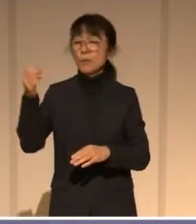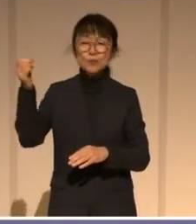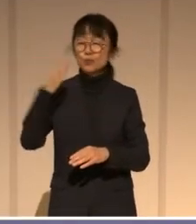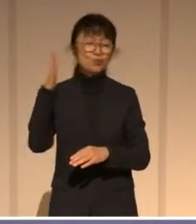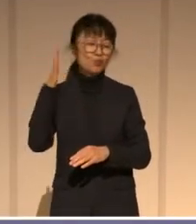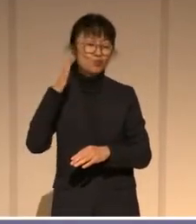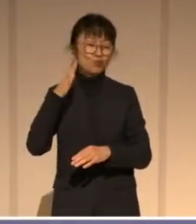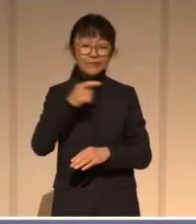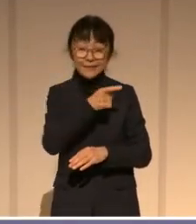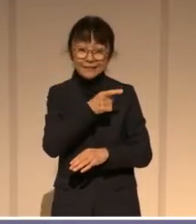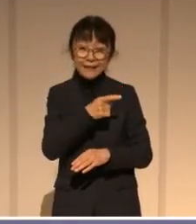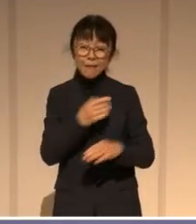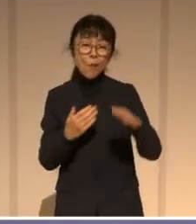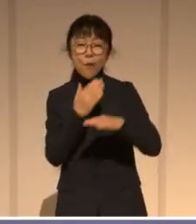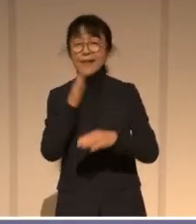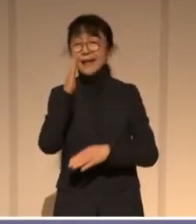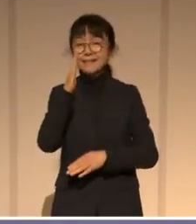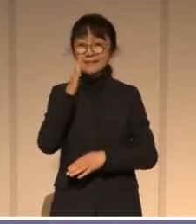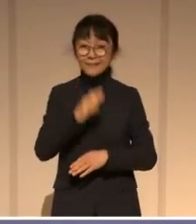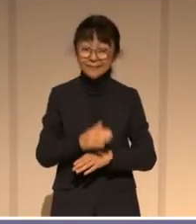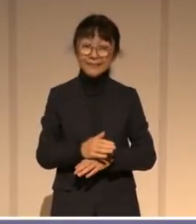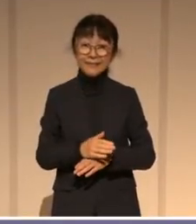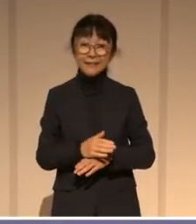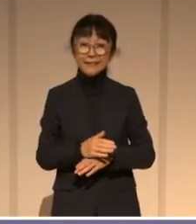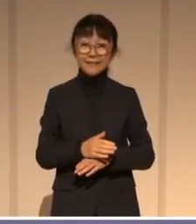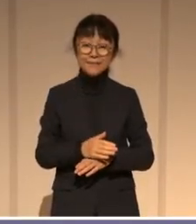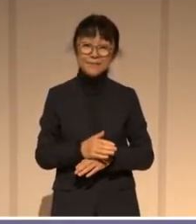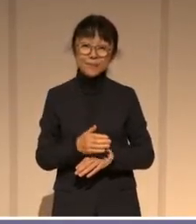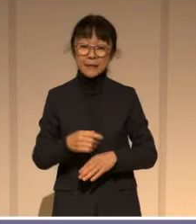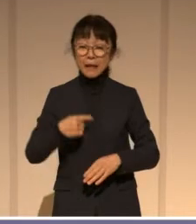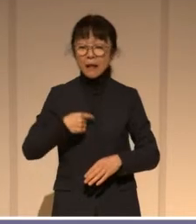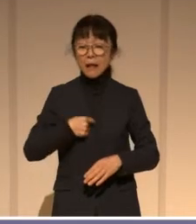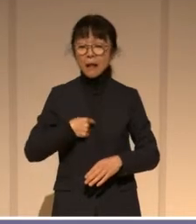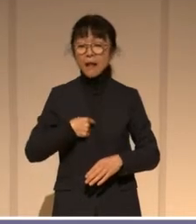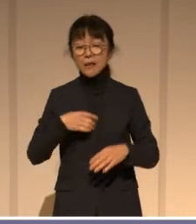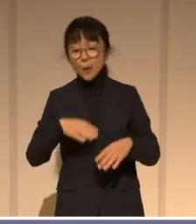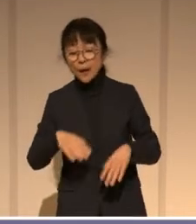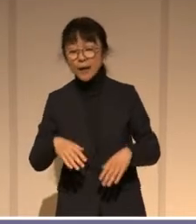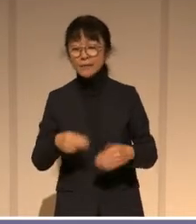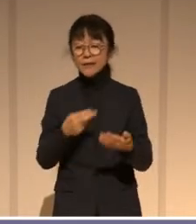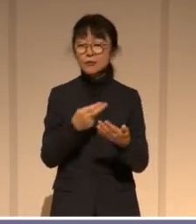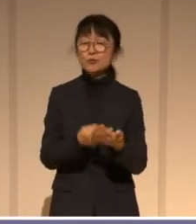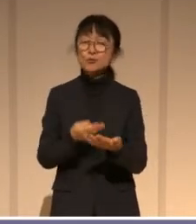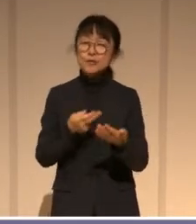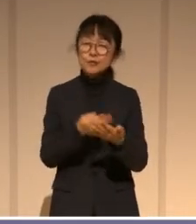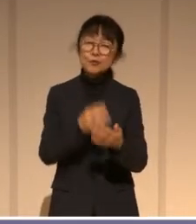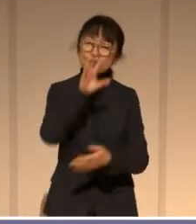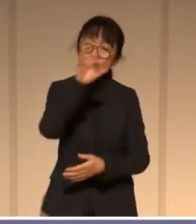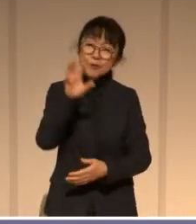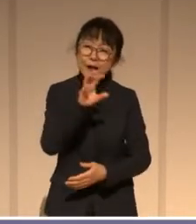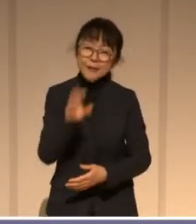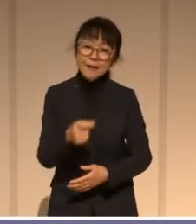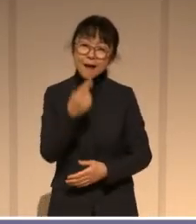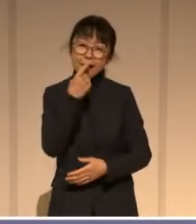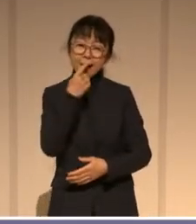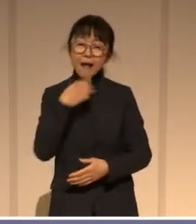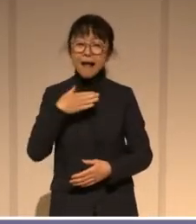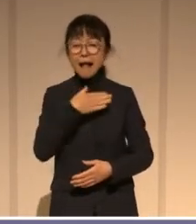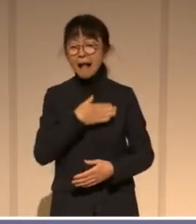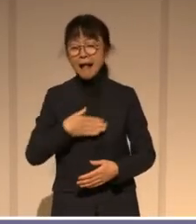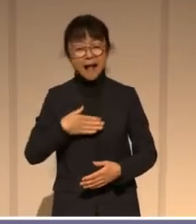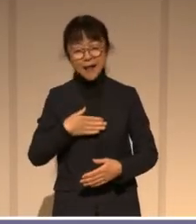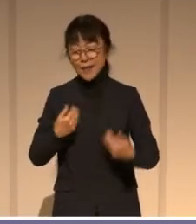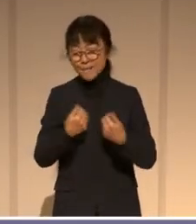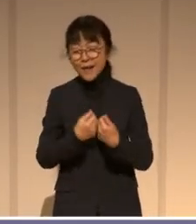を通らなくていや何かその頃結構体が弱くて入院もちょっと繰り返していたのですごく体調面的にも